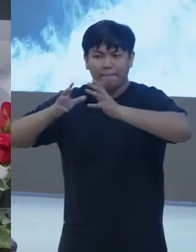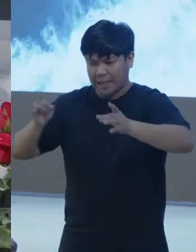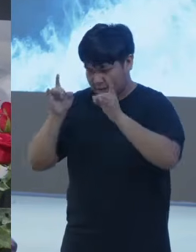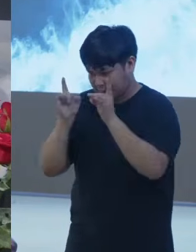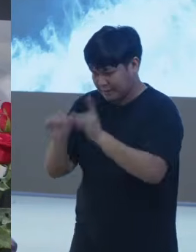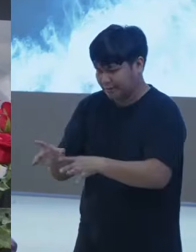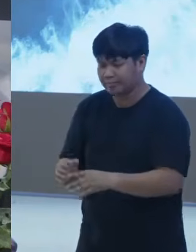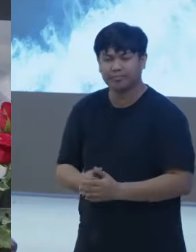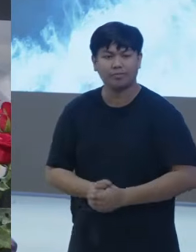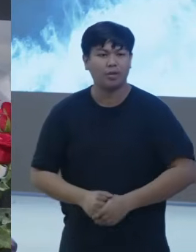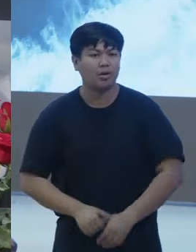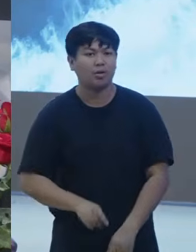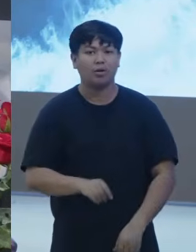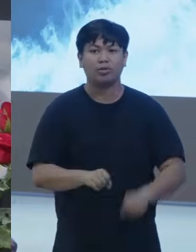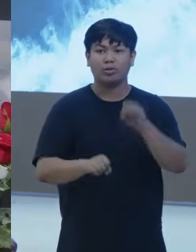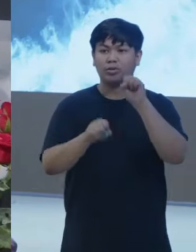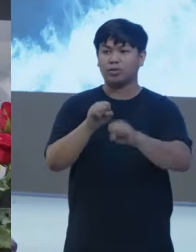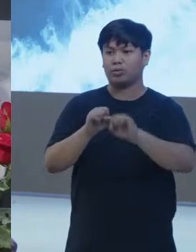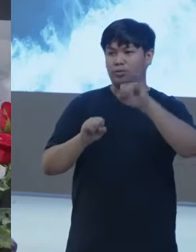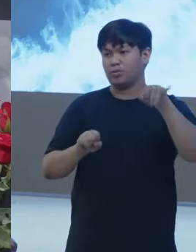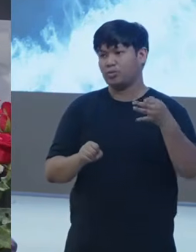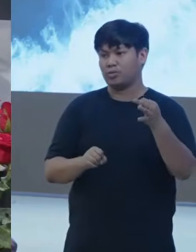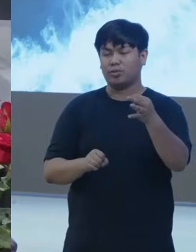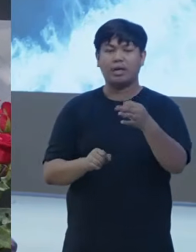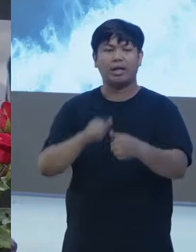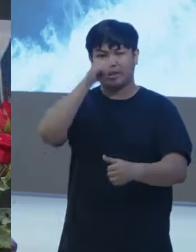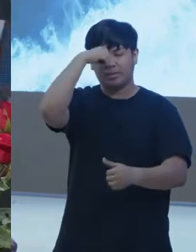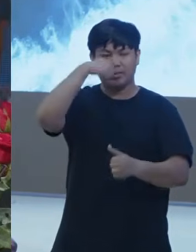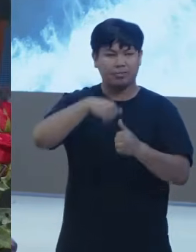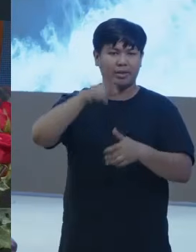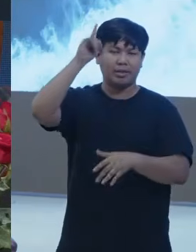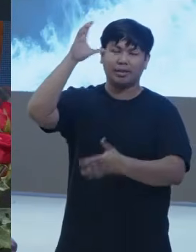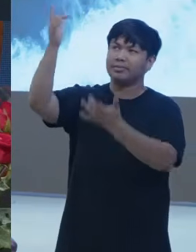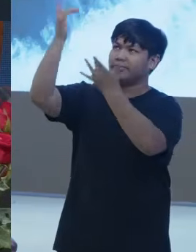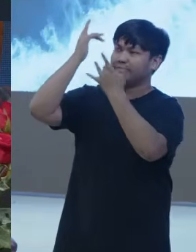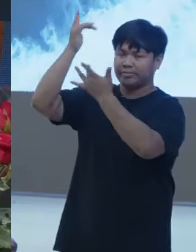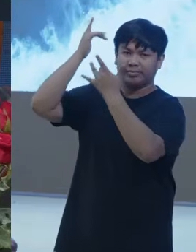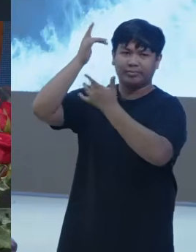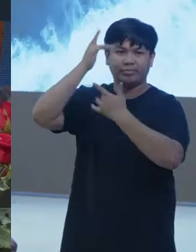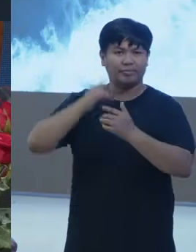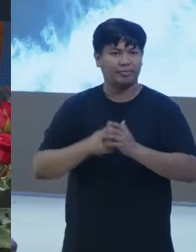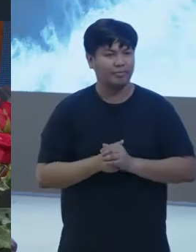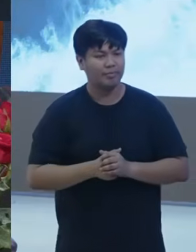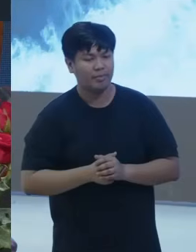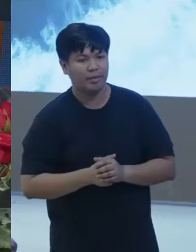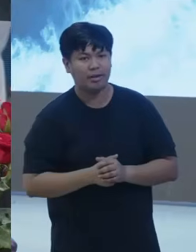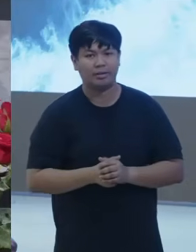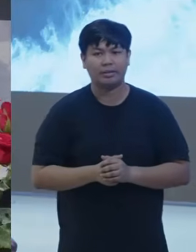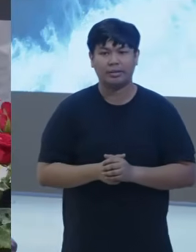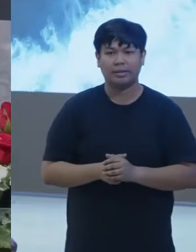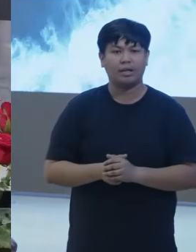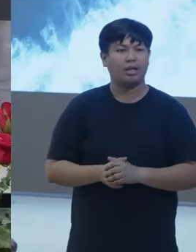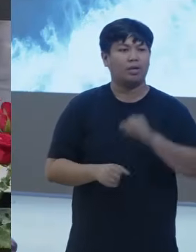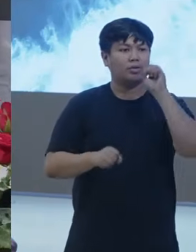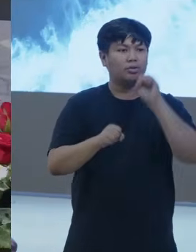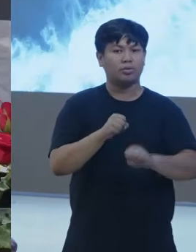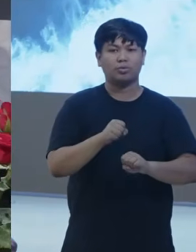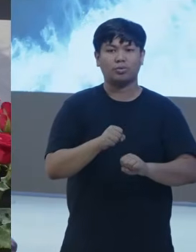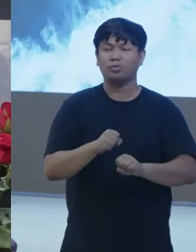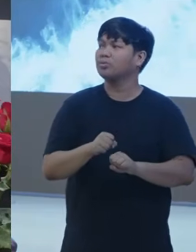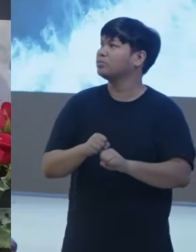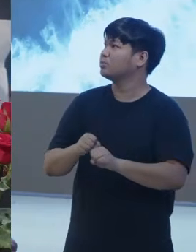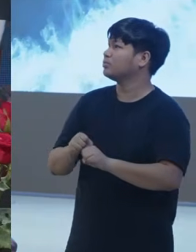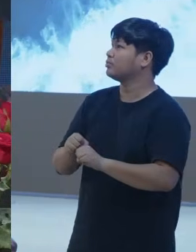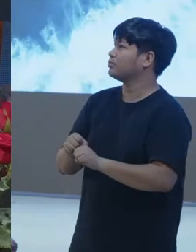kanyang pananalangin, naalala pa naman ni Jonah ang kahabagan ng Diyos. Kaya ni-recite niya yung isang